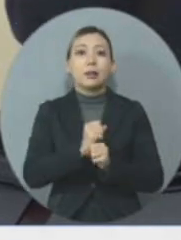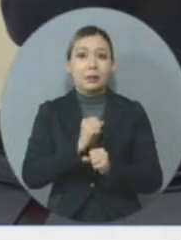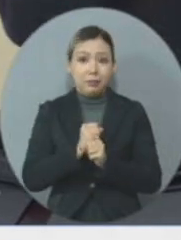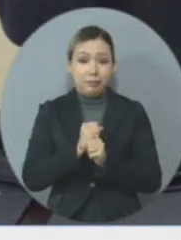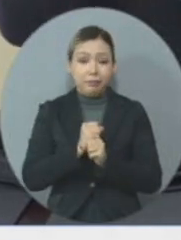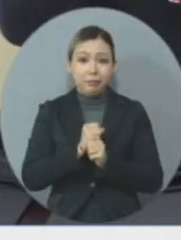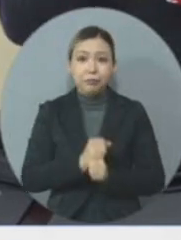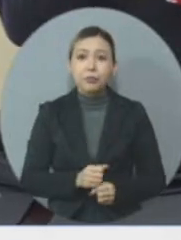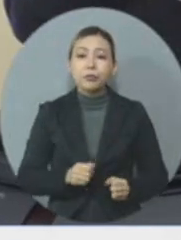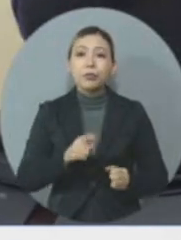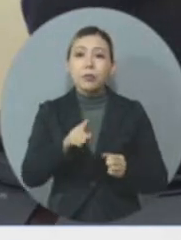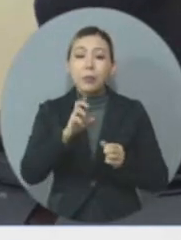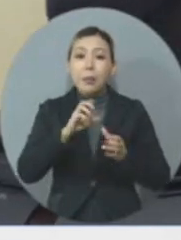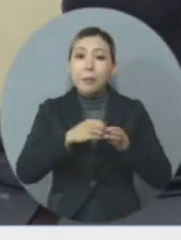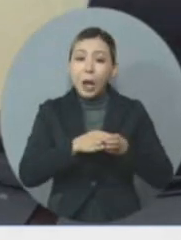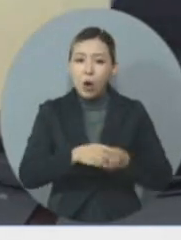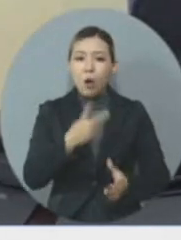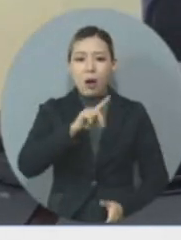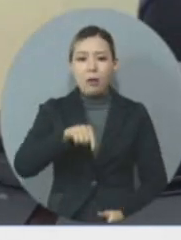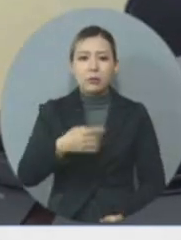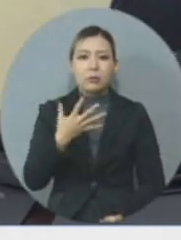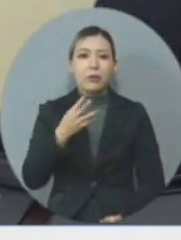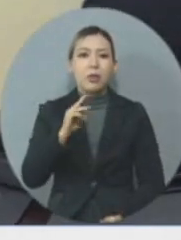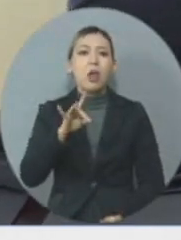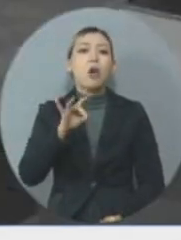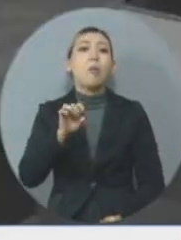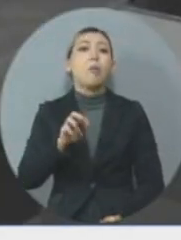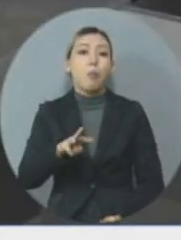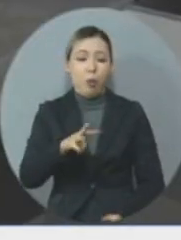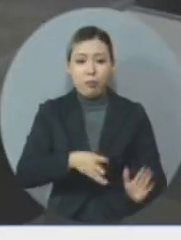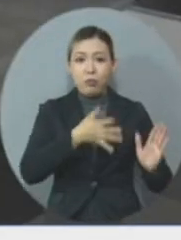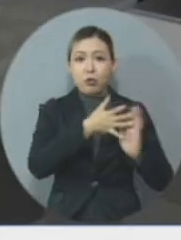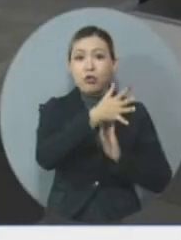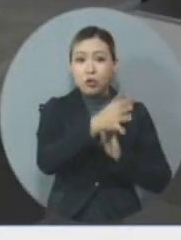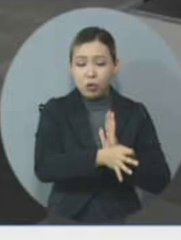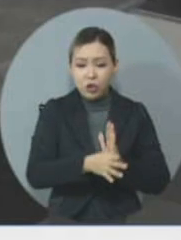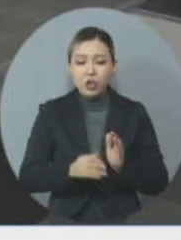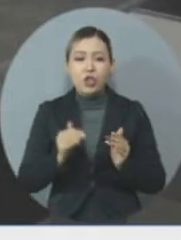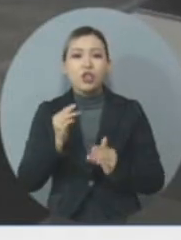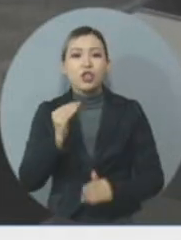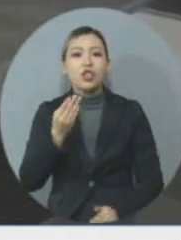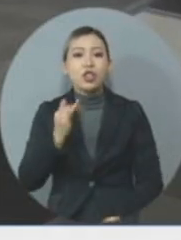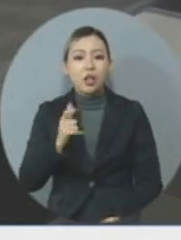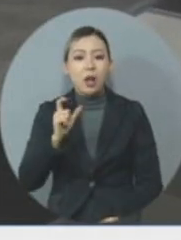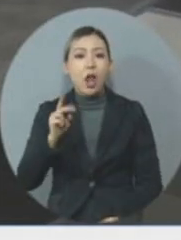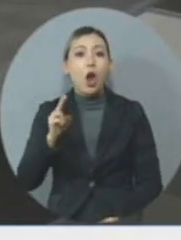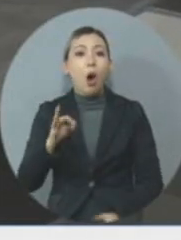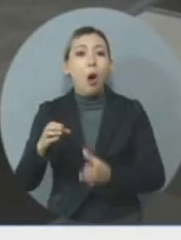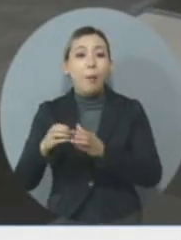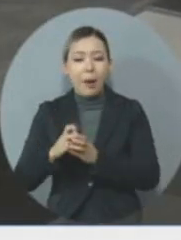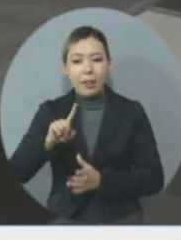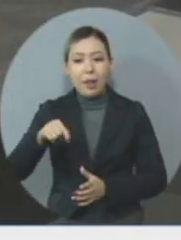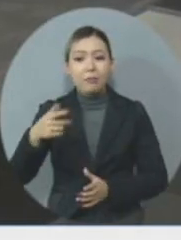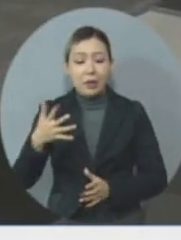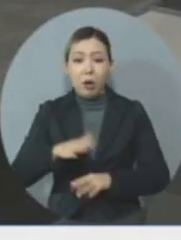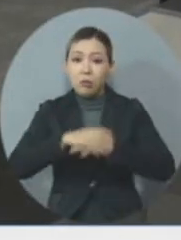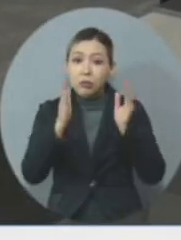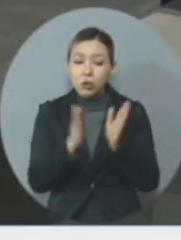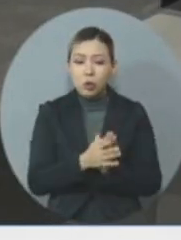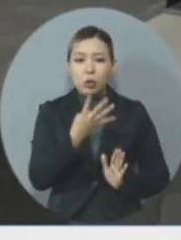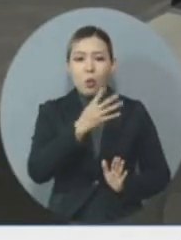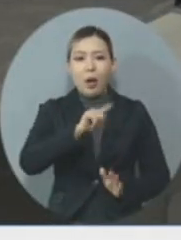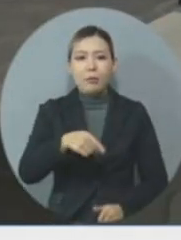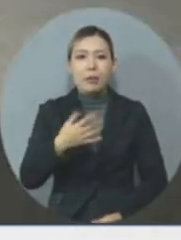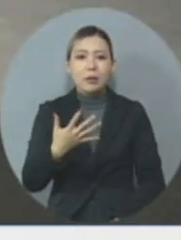Жишиг баг төсөл нь 2.5 тэрбум төгрөг, жишиг эко баг төсөл нь 1.9 тэрбум төгрөг буюу нийтдээ улсын төсвийн 4.5